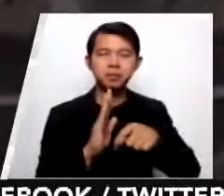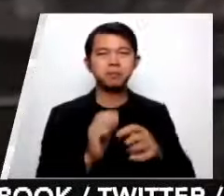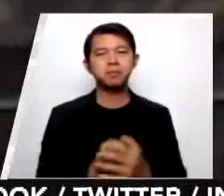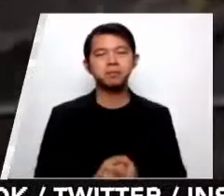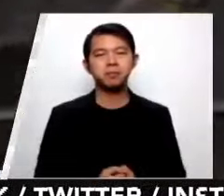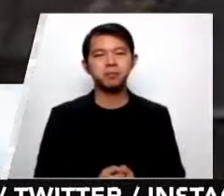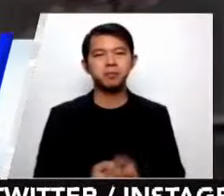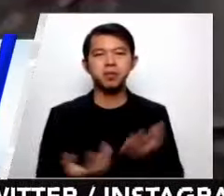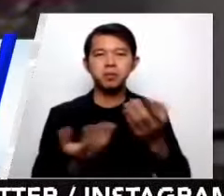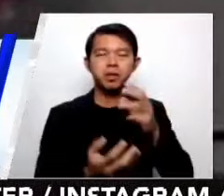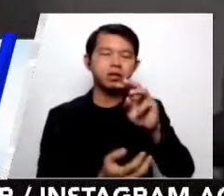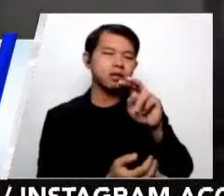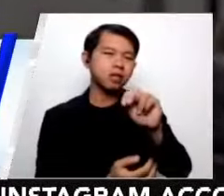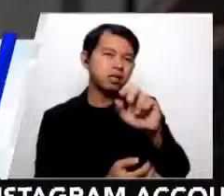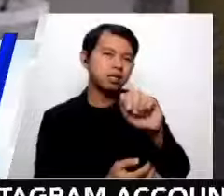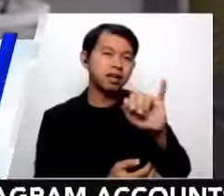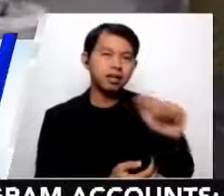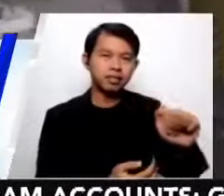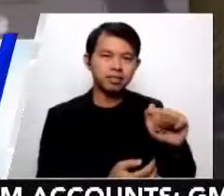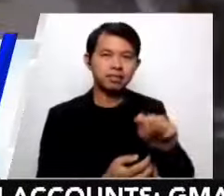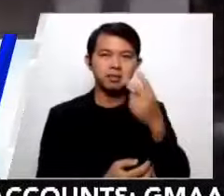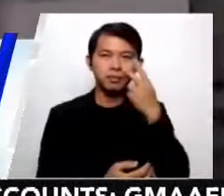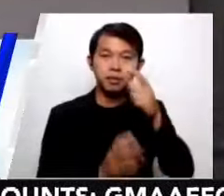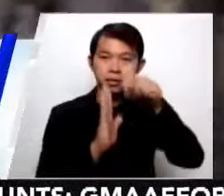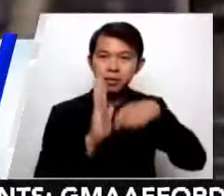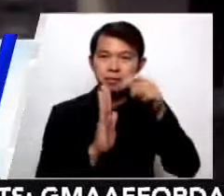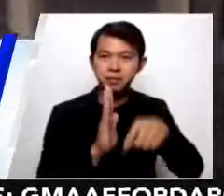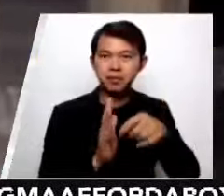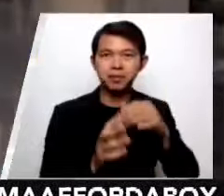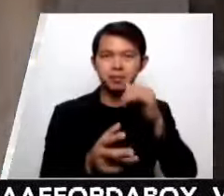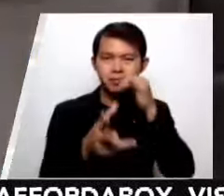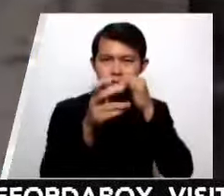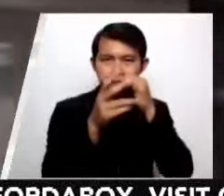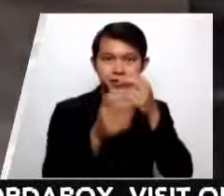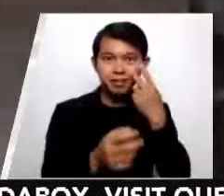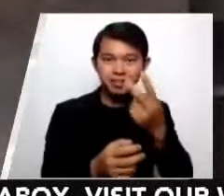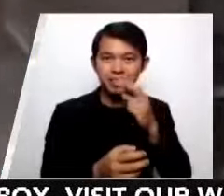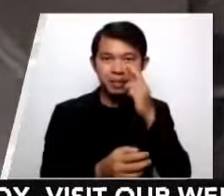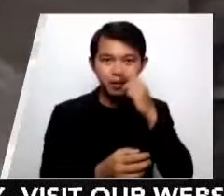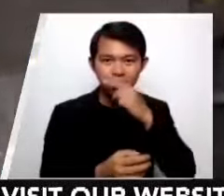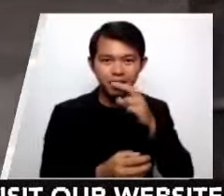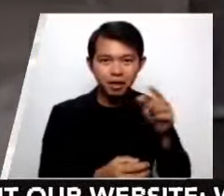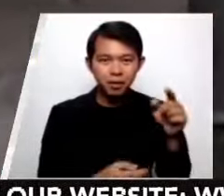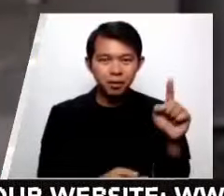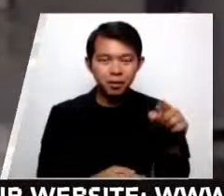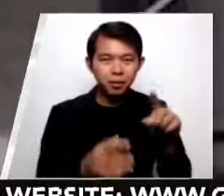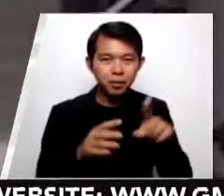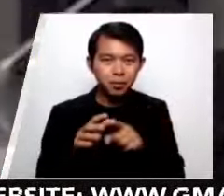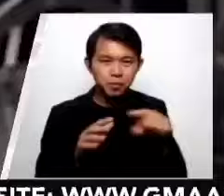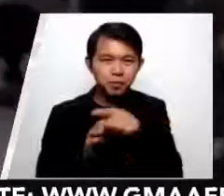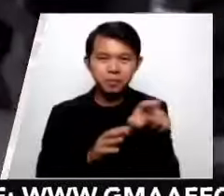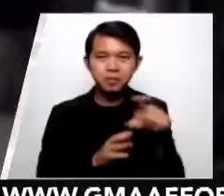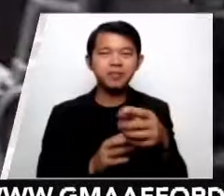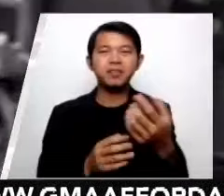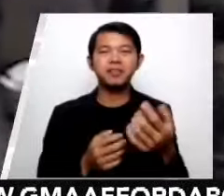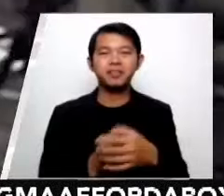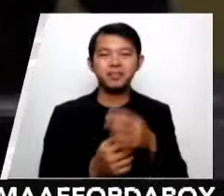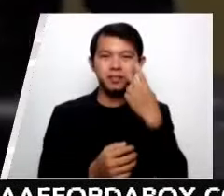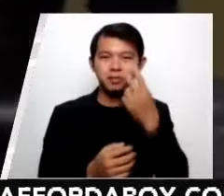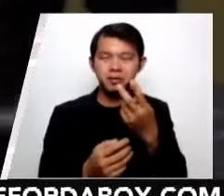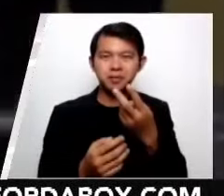Sa video na kuha ni Jack Cano, makikita ang dagang ito na tumatakbo papunta sa kumpol ng mga pasahero sa Naiya Terminal